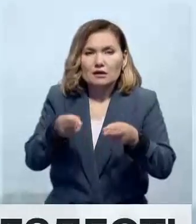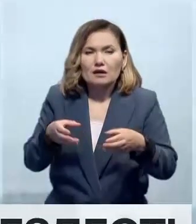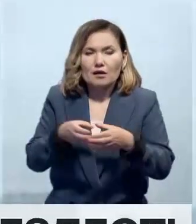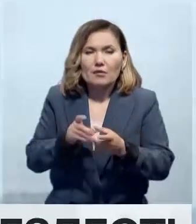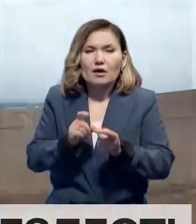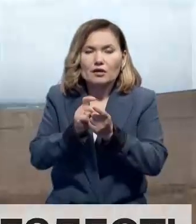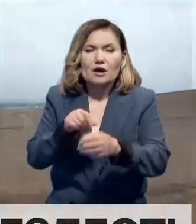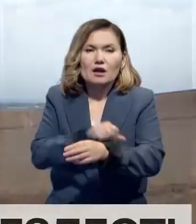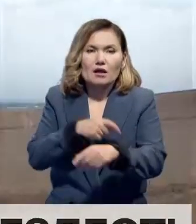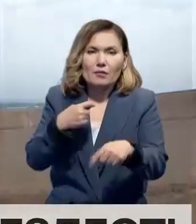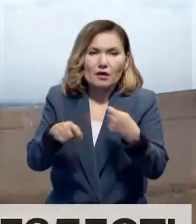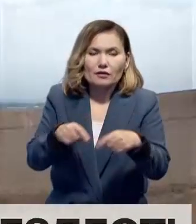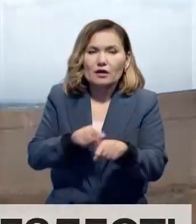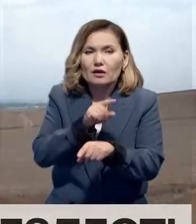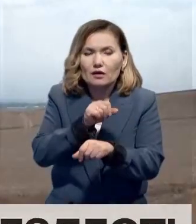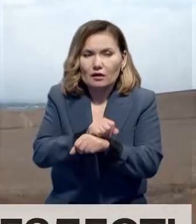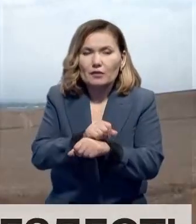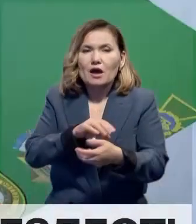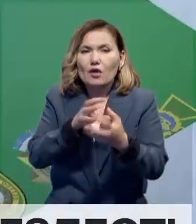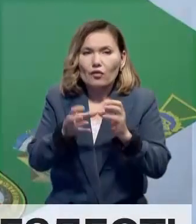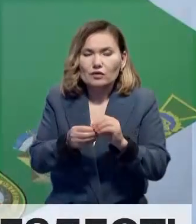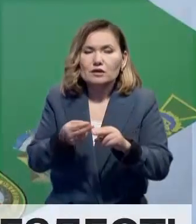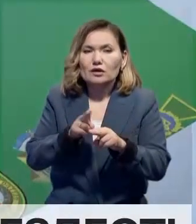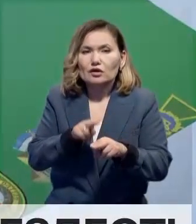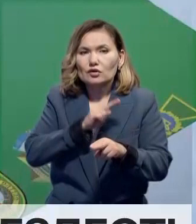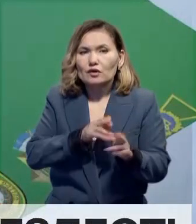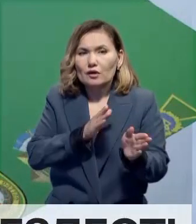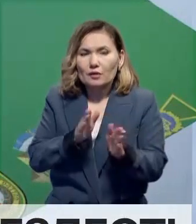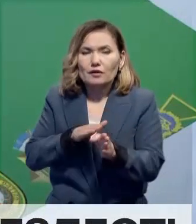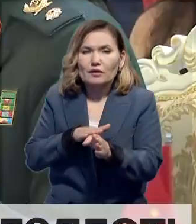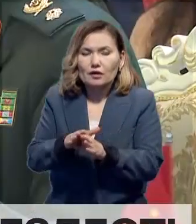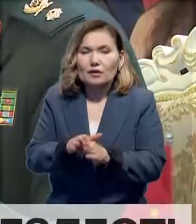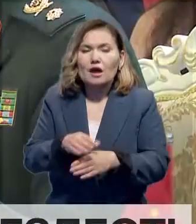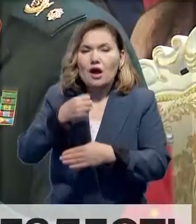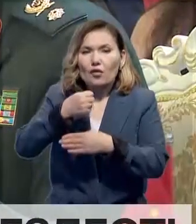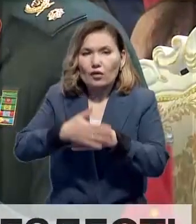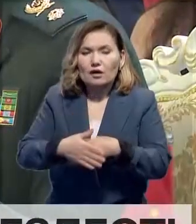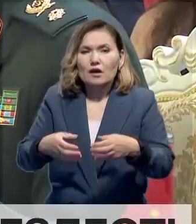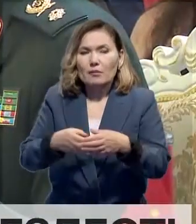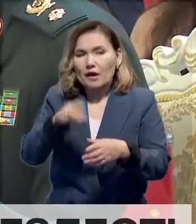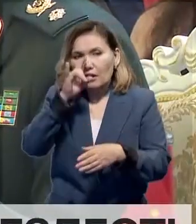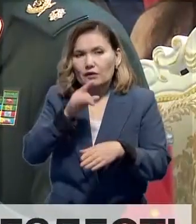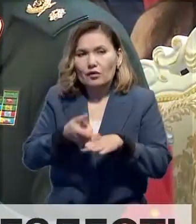тасымалы, көші-қон және өзге де қатерлерге қарсы шаралар қабылданбақ. Осы мақсатта аталған ұйымның орталығы орналасқан